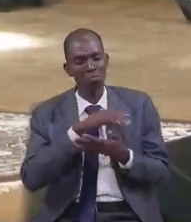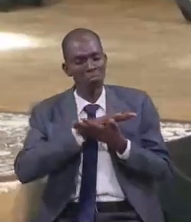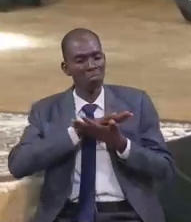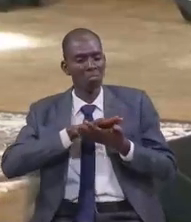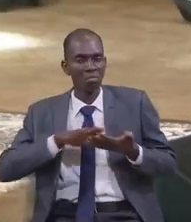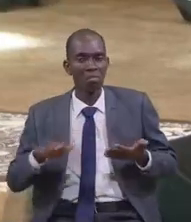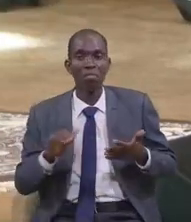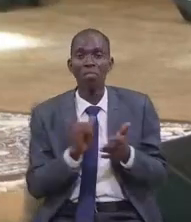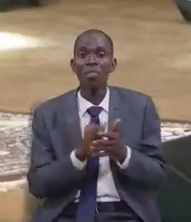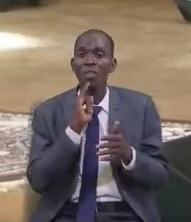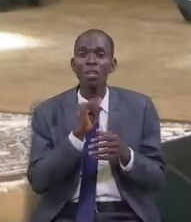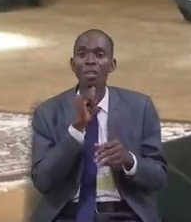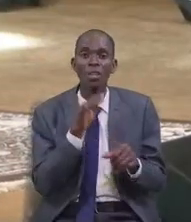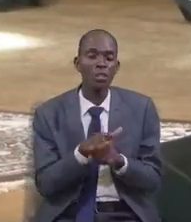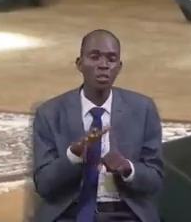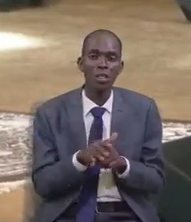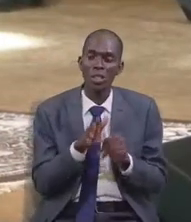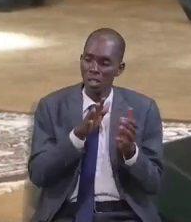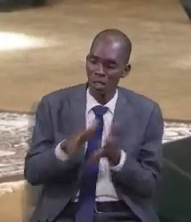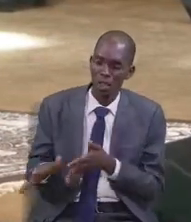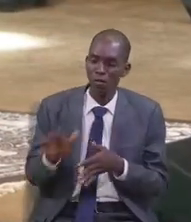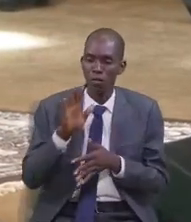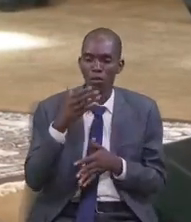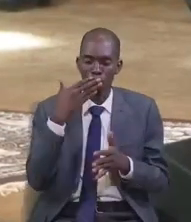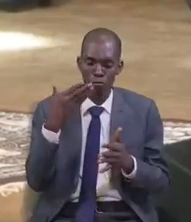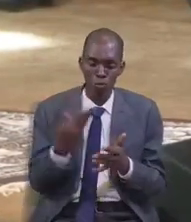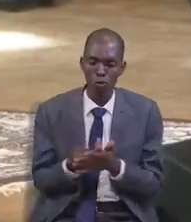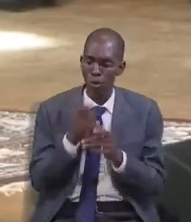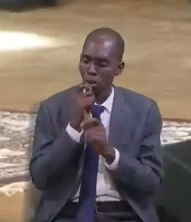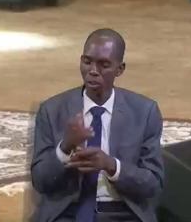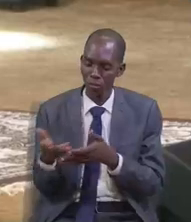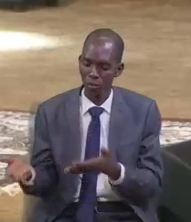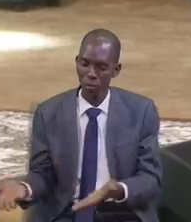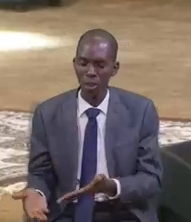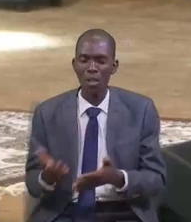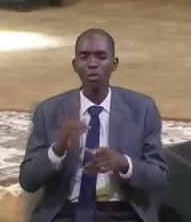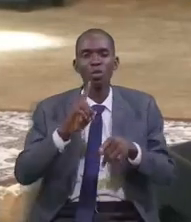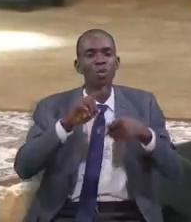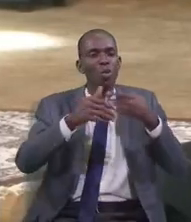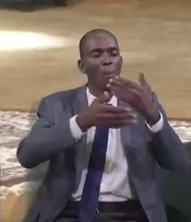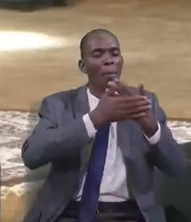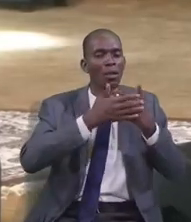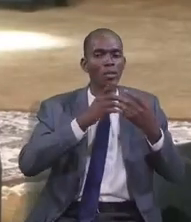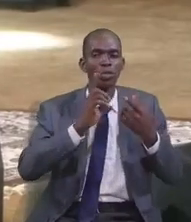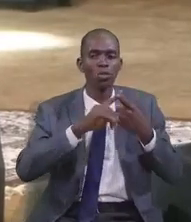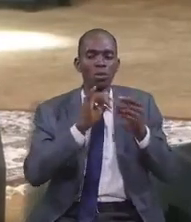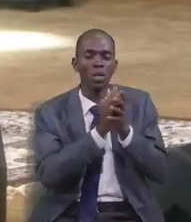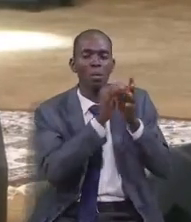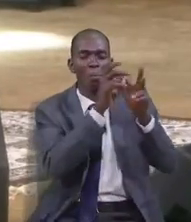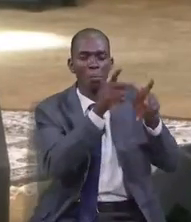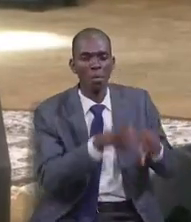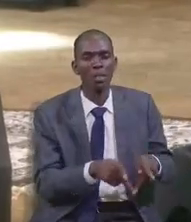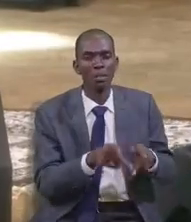pas. Laisse ton don là-bas sur l'autel et retourne. Va vers la personne que tu as